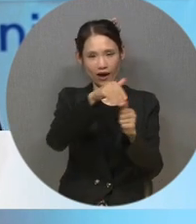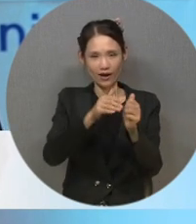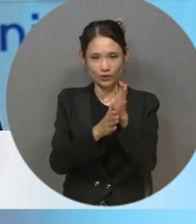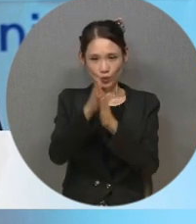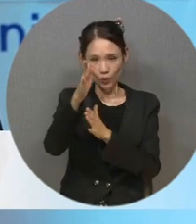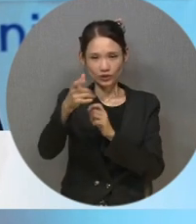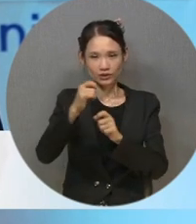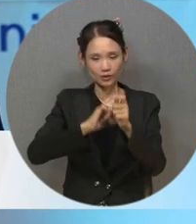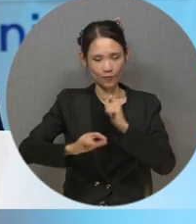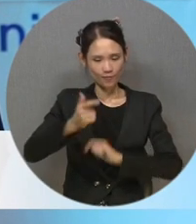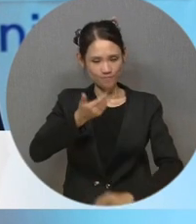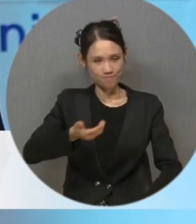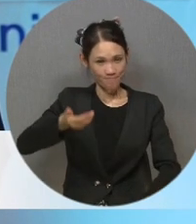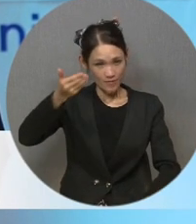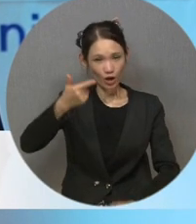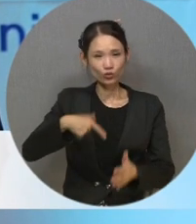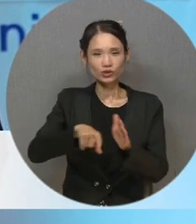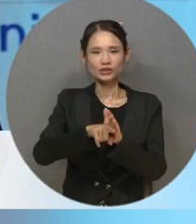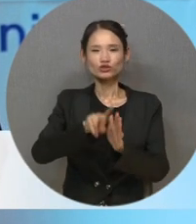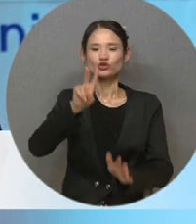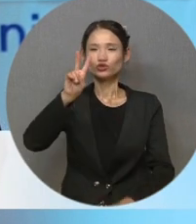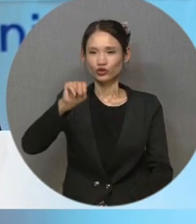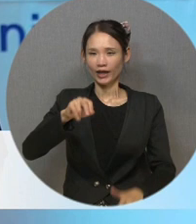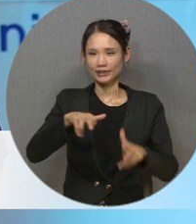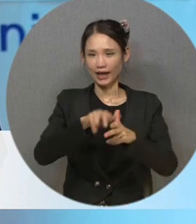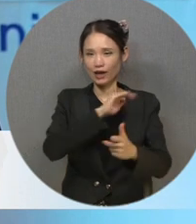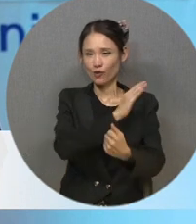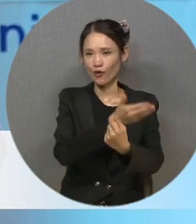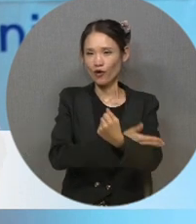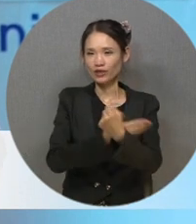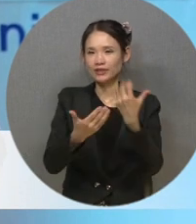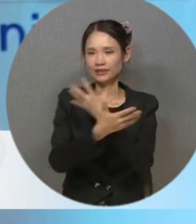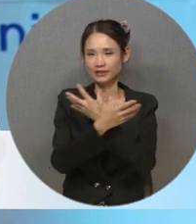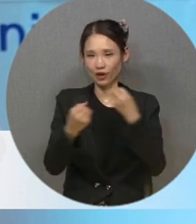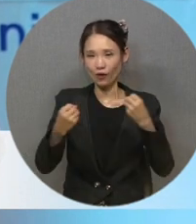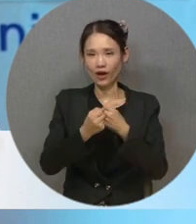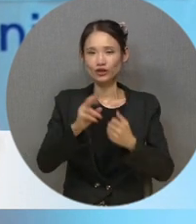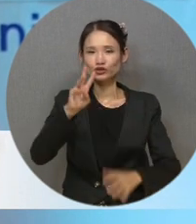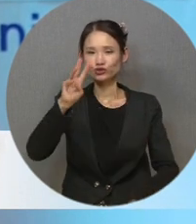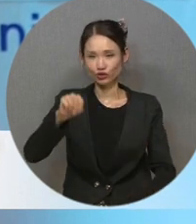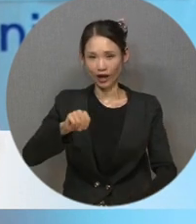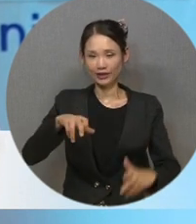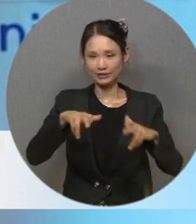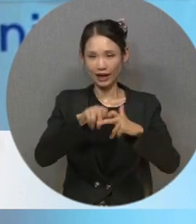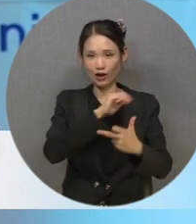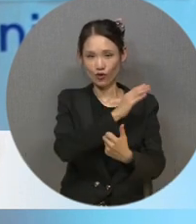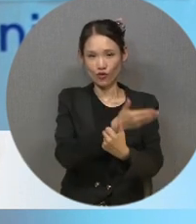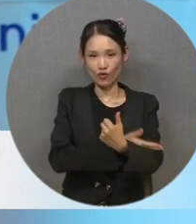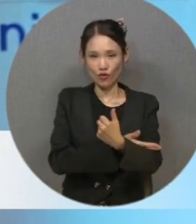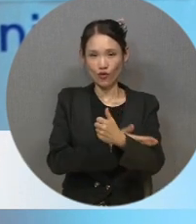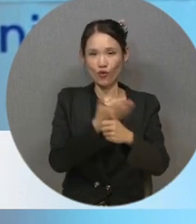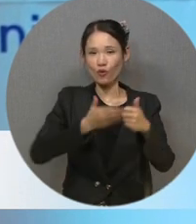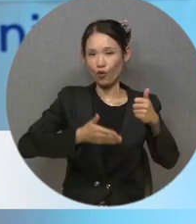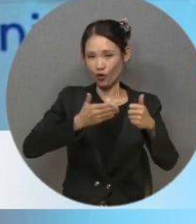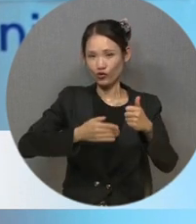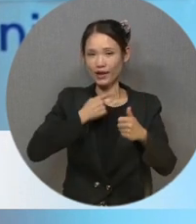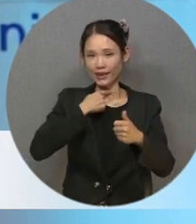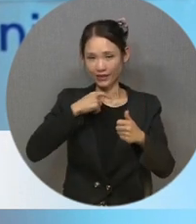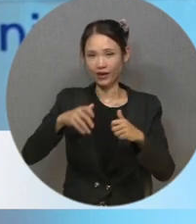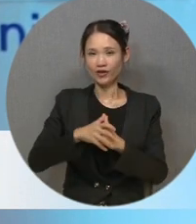도약하기 위해 UN 장애인 권리 협약, UN Convention on the Rights of Persons